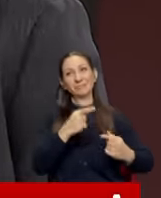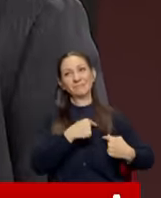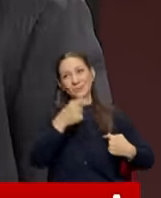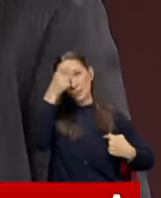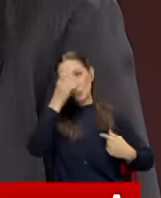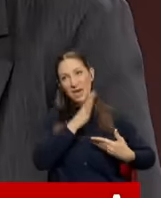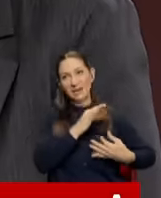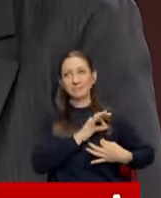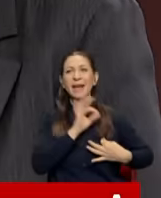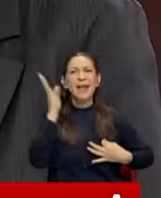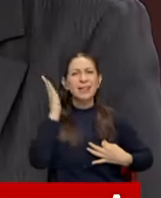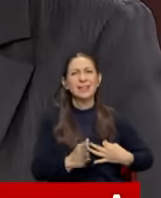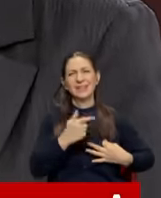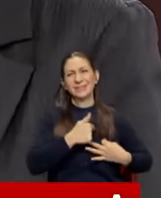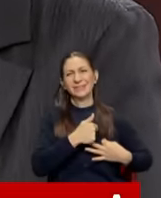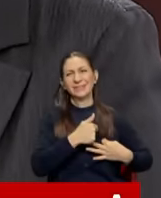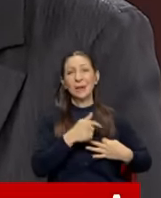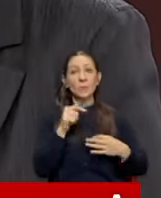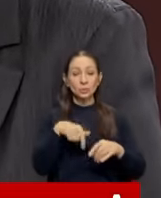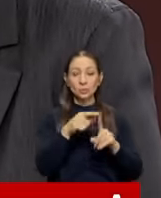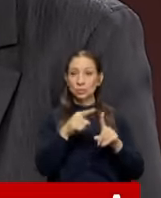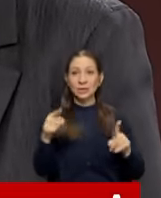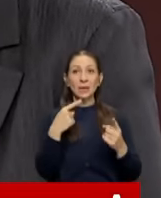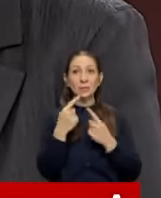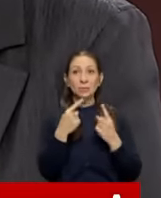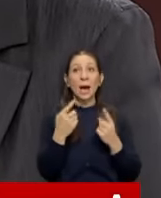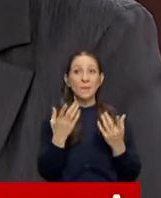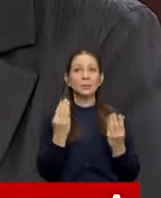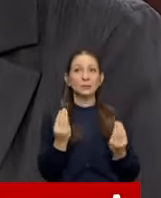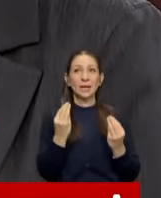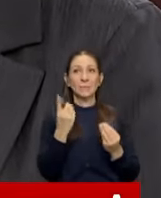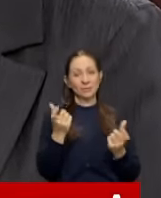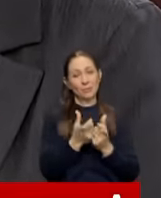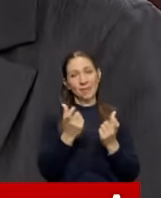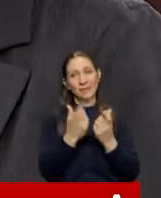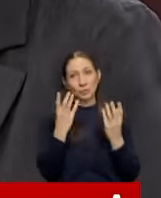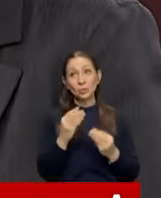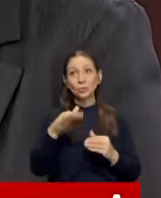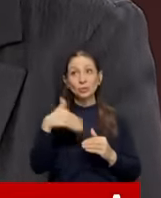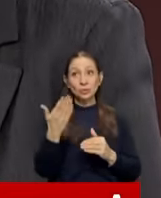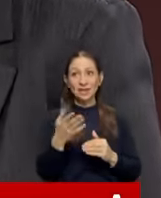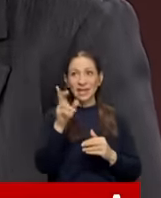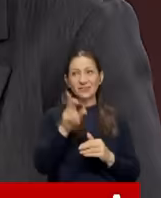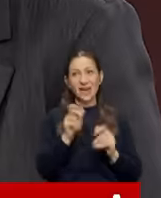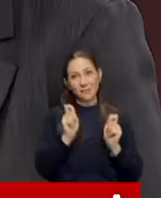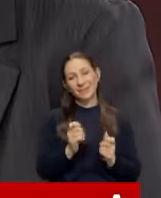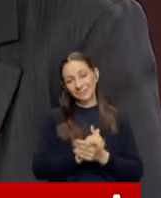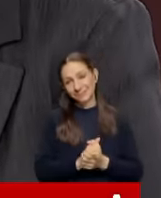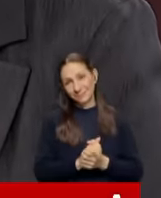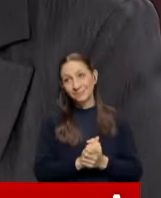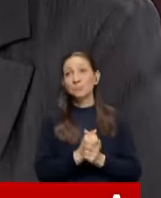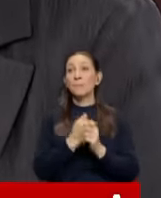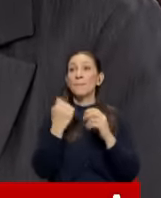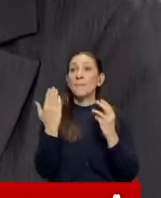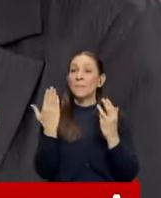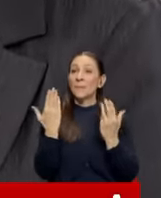gezdim Evet Eee Ama bu süreçler konuşuldu gayet verimli güzel bir toplantı geçirdik Sonrasında da iftarımızı yaptık Peki